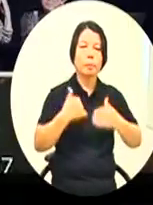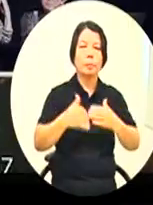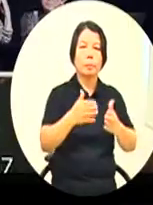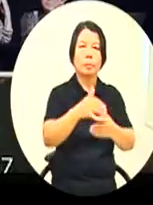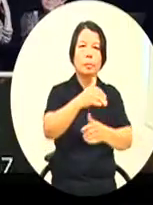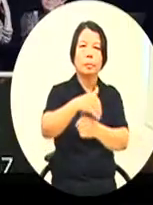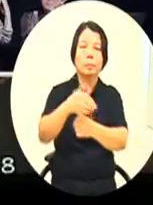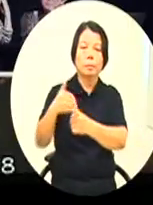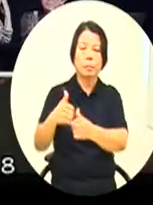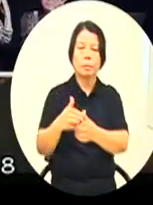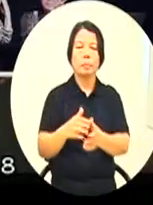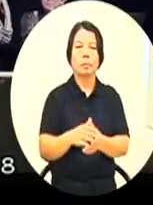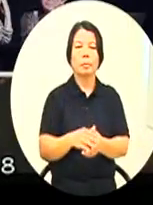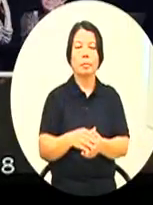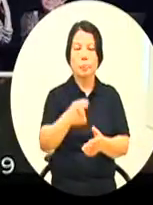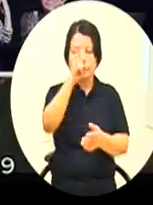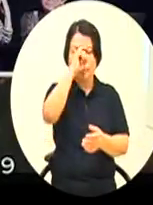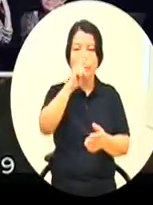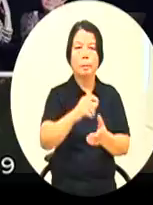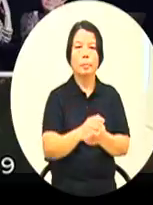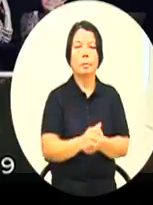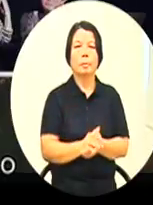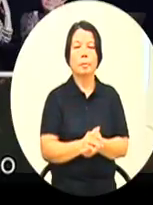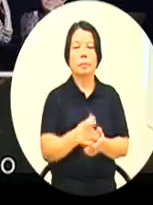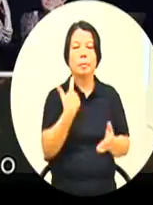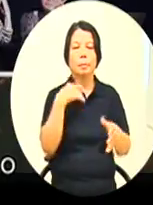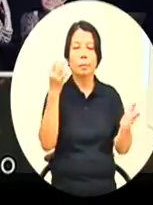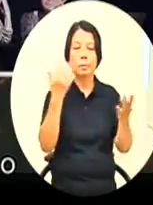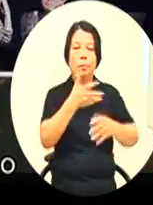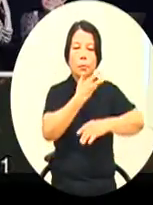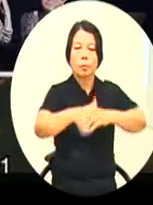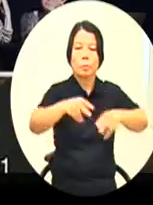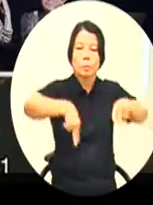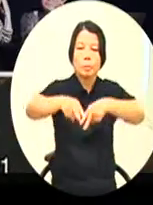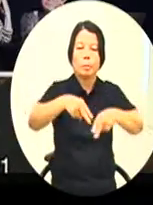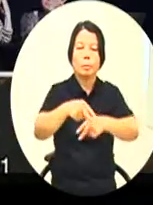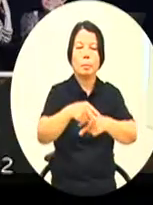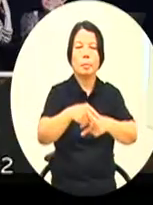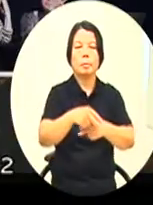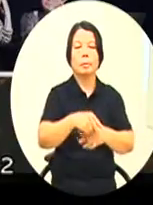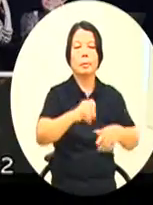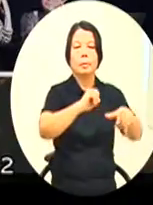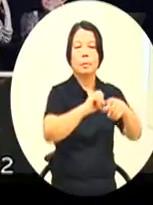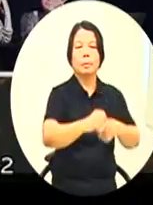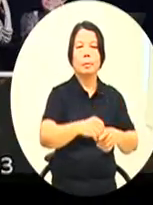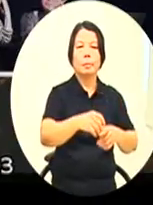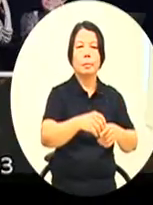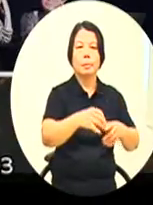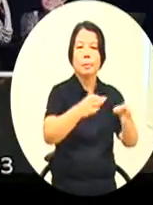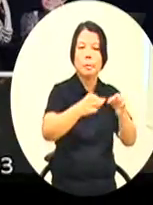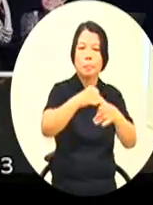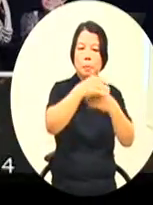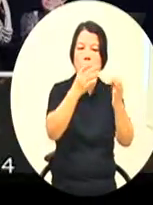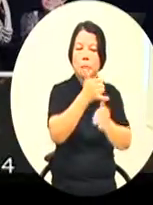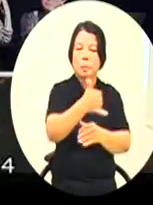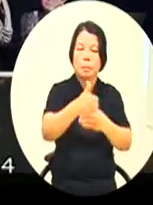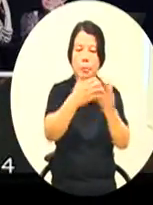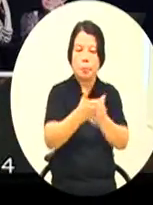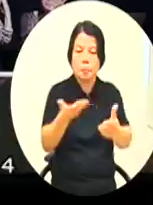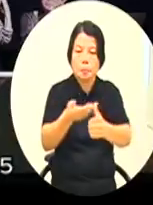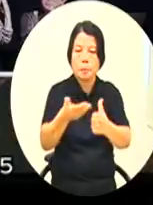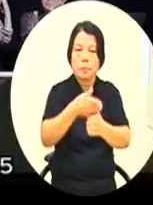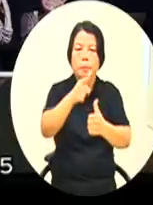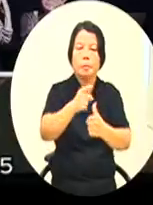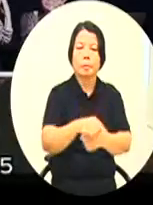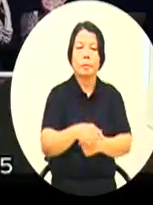招令，就是希望透过一些流行音乐相关的业者或是课程，来培训南部流行音乐的